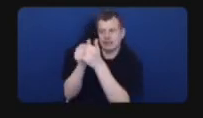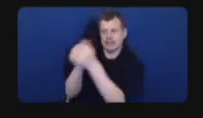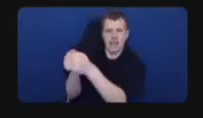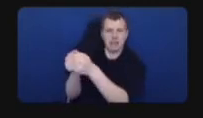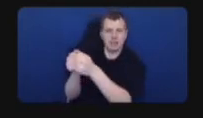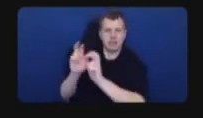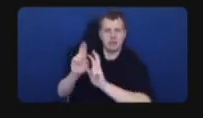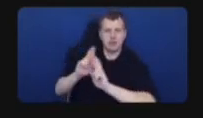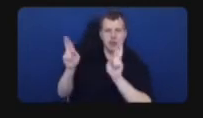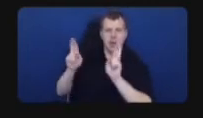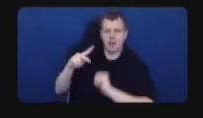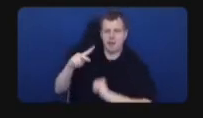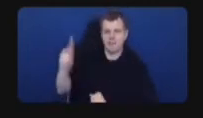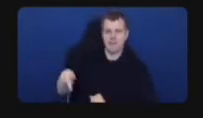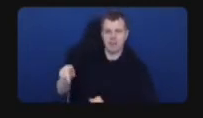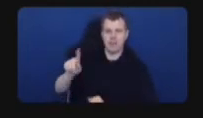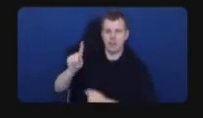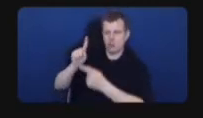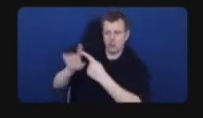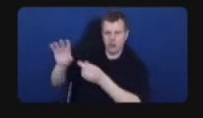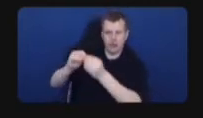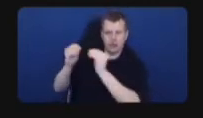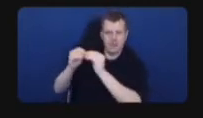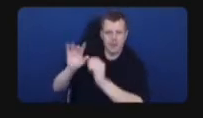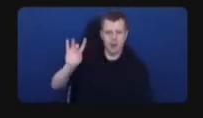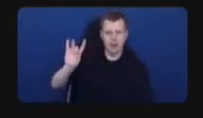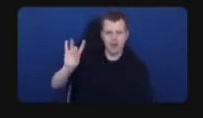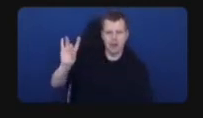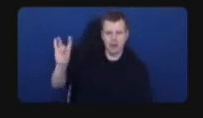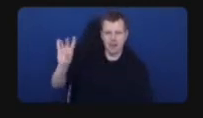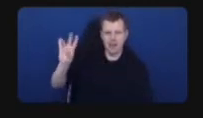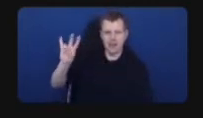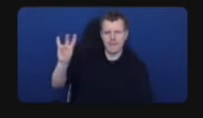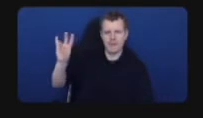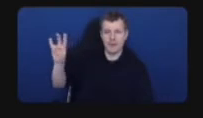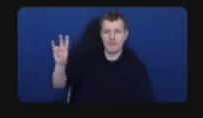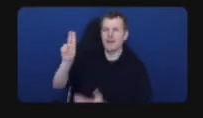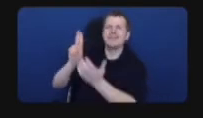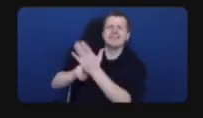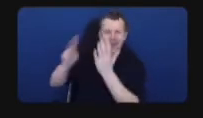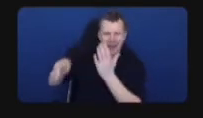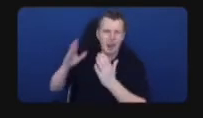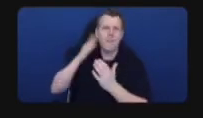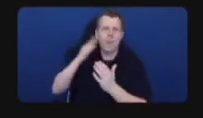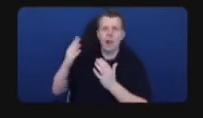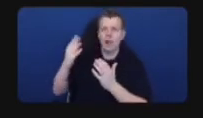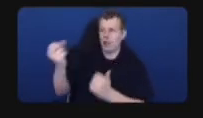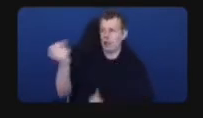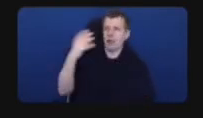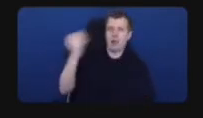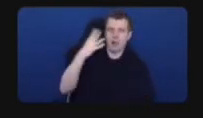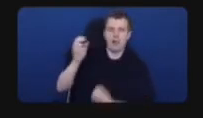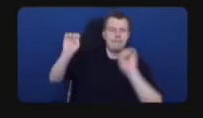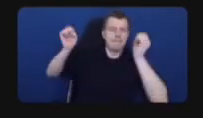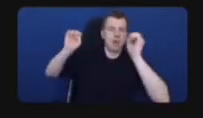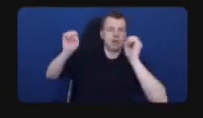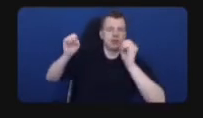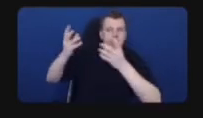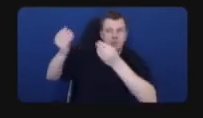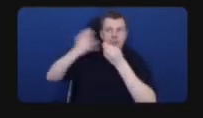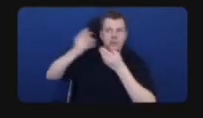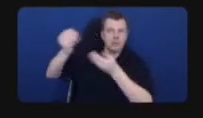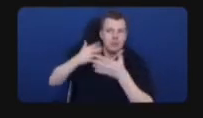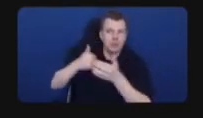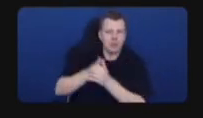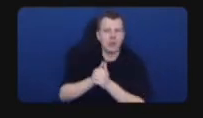了解的话呢，你们可以去看是可以在这些这些社交网来跟随我们，或者是给我们发